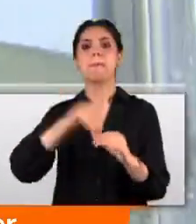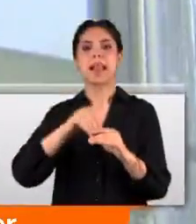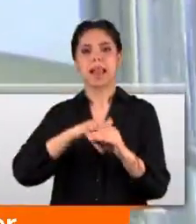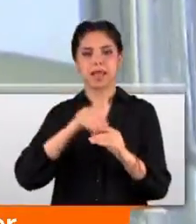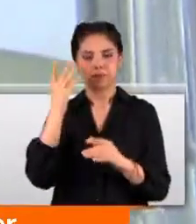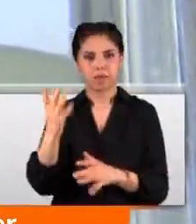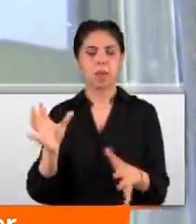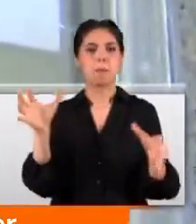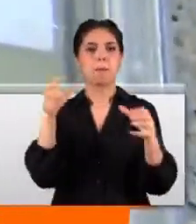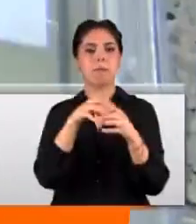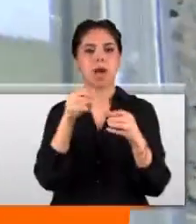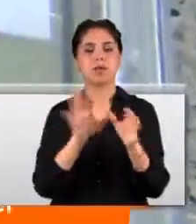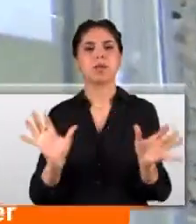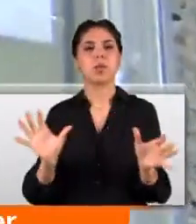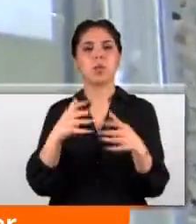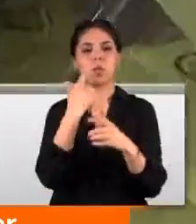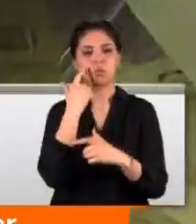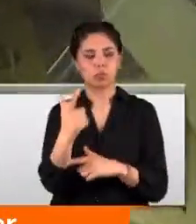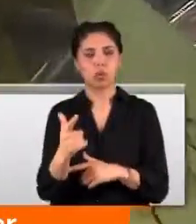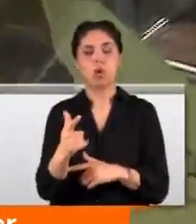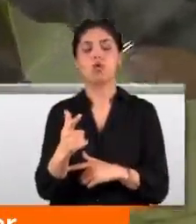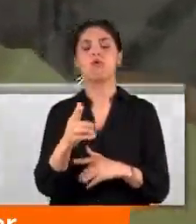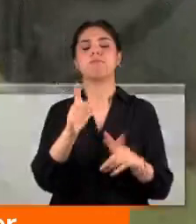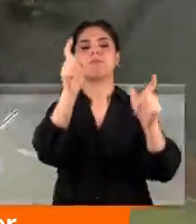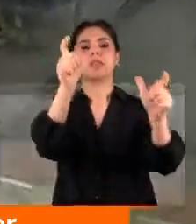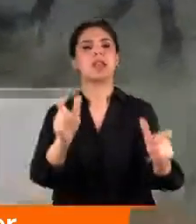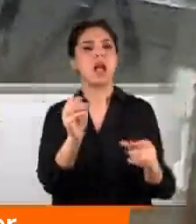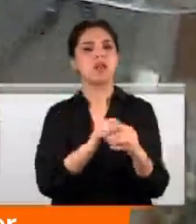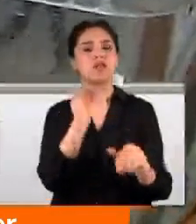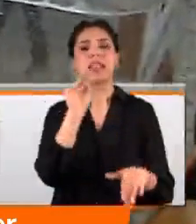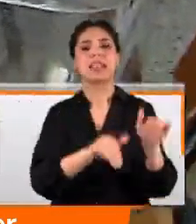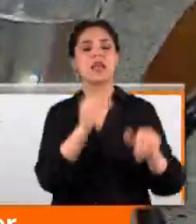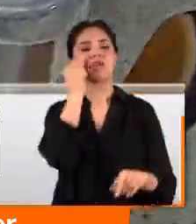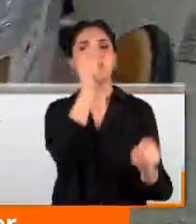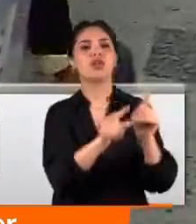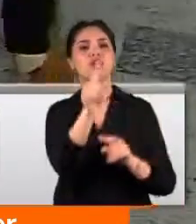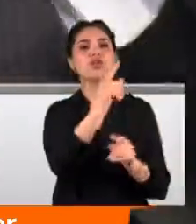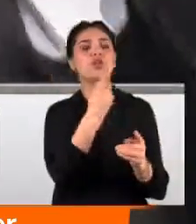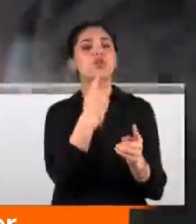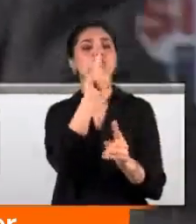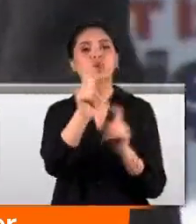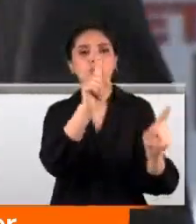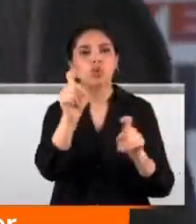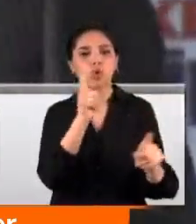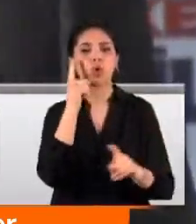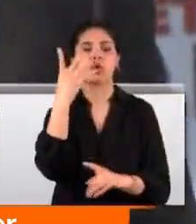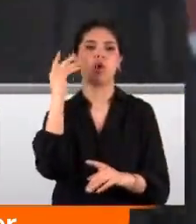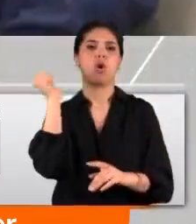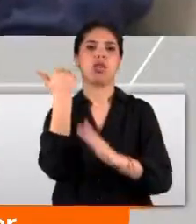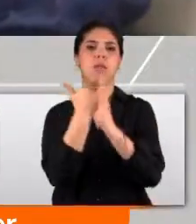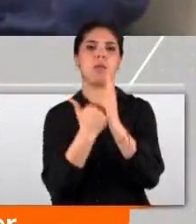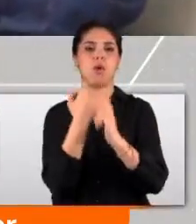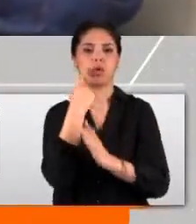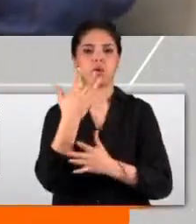Milletvekilleri ve parti teşkilatları sahada seçmenin nabzını da yokluyor. AK Parti'de listeler 4 önemli kritere göre